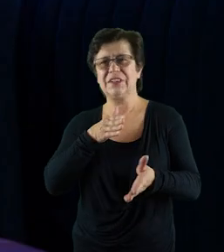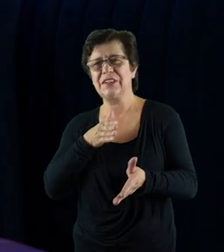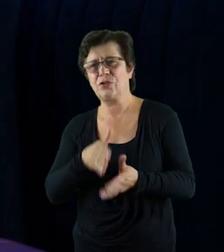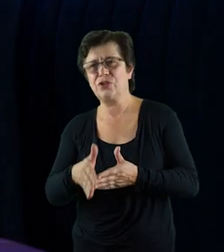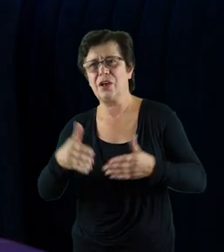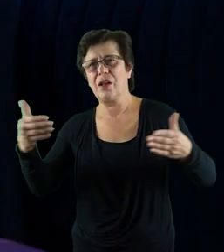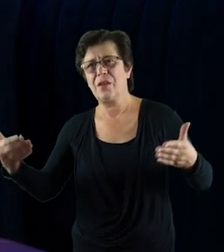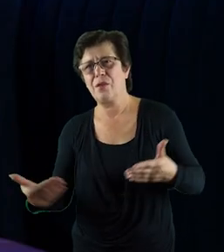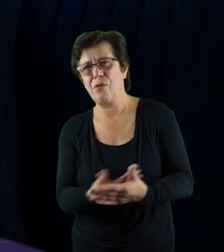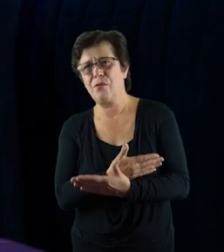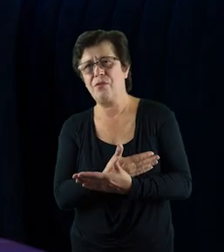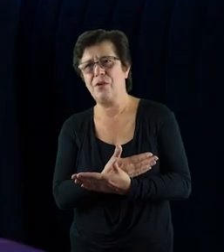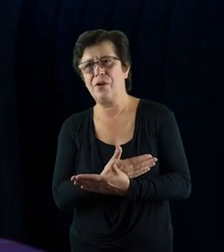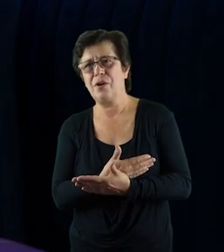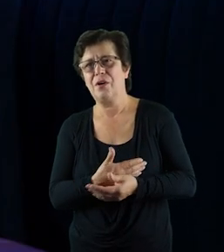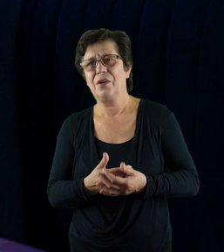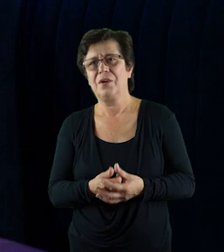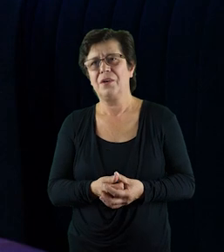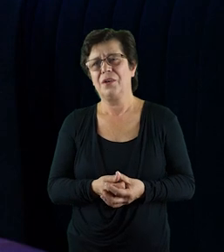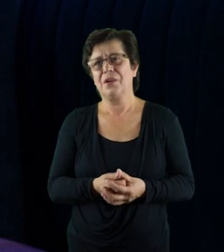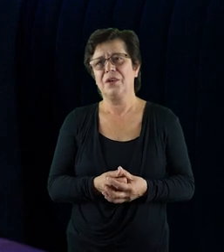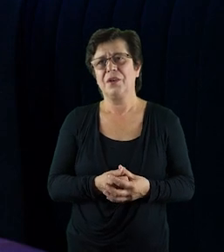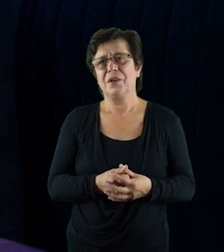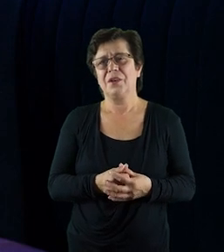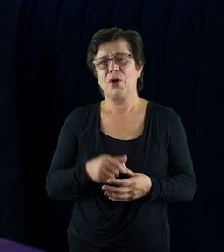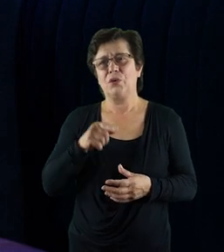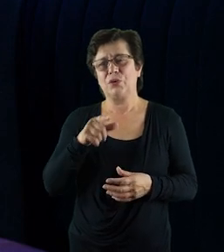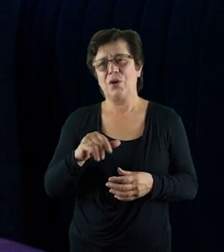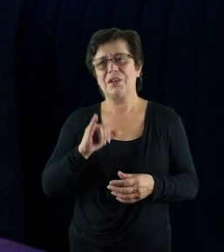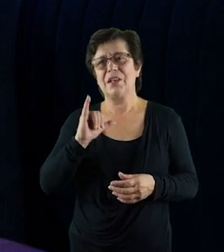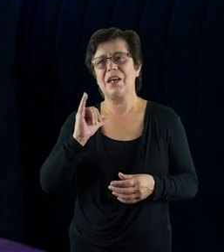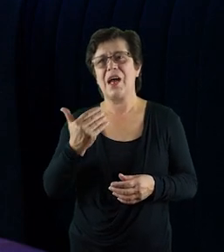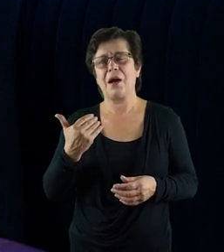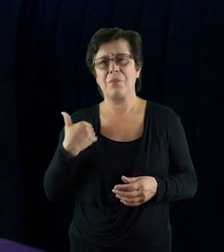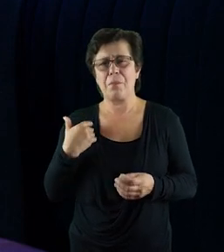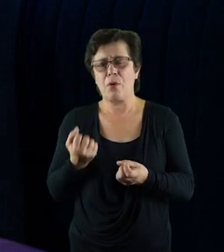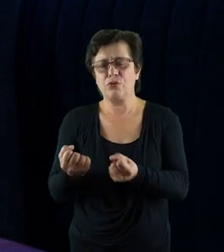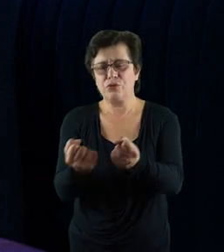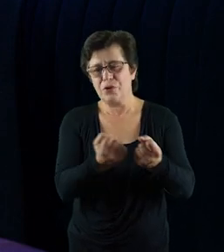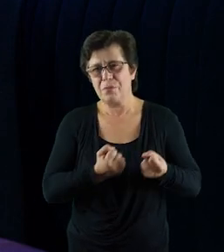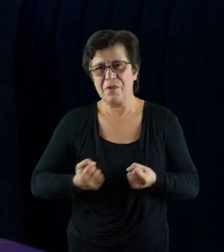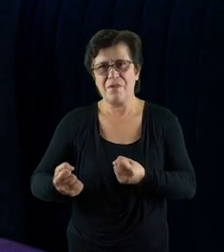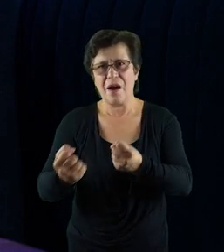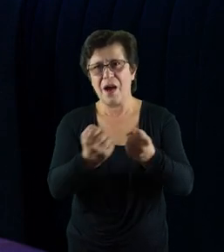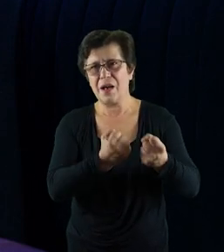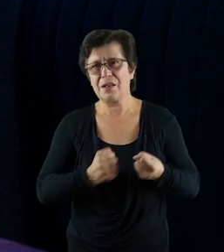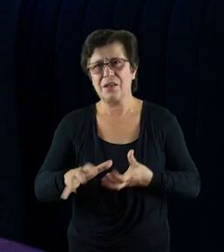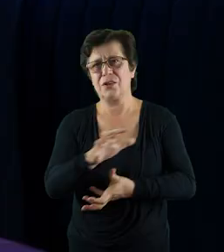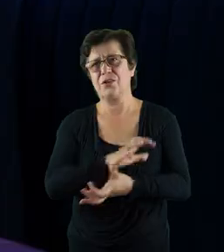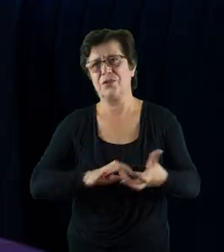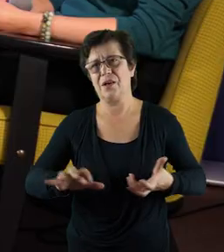jest właśnie, to jest jakby podtrzymywanie trwania świata,